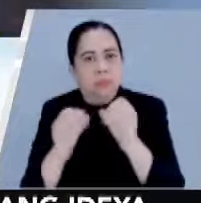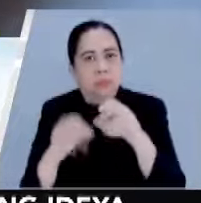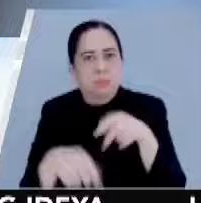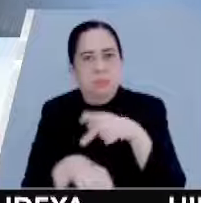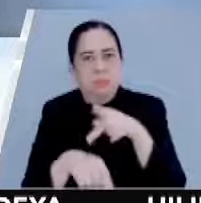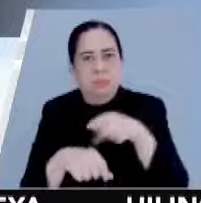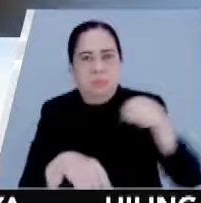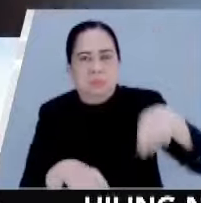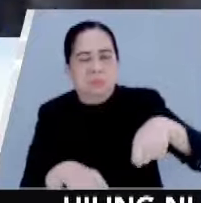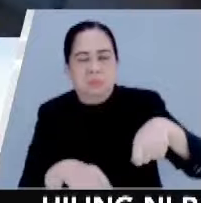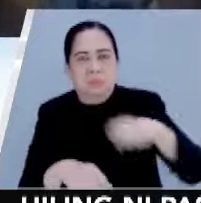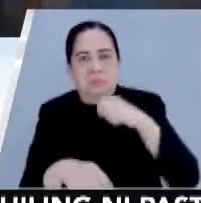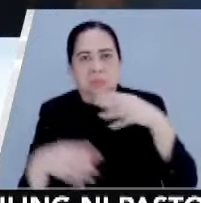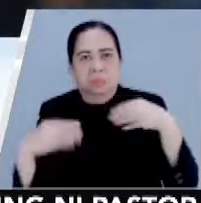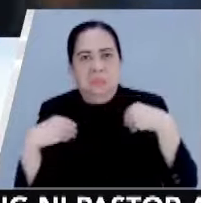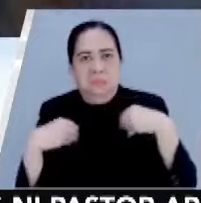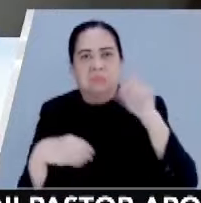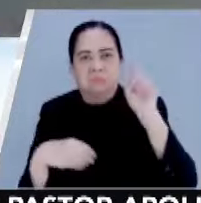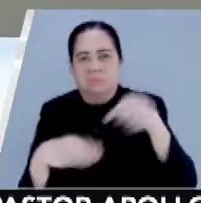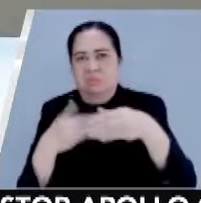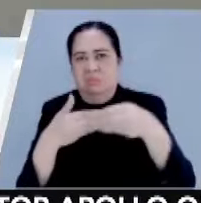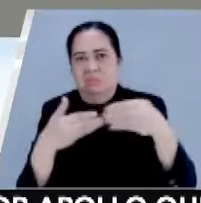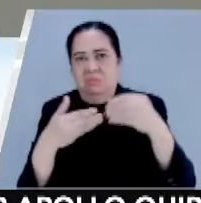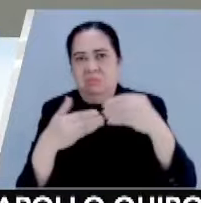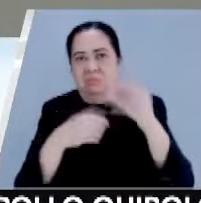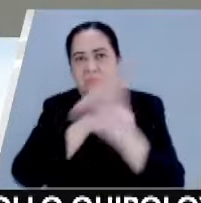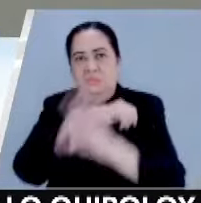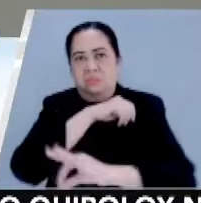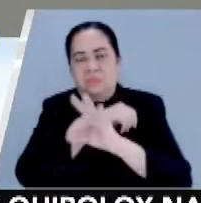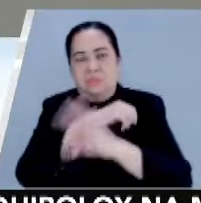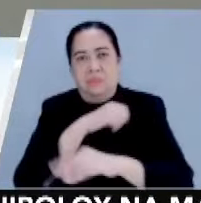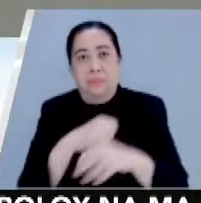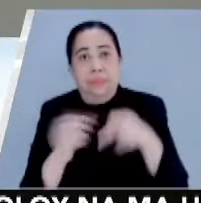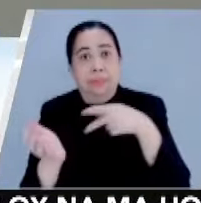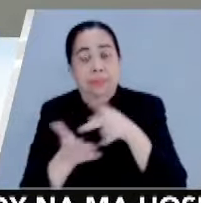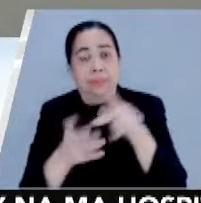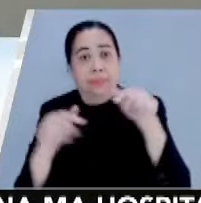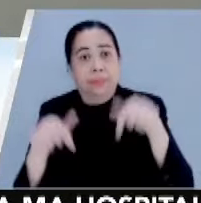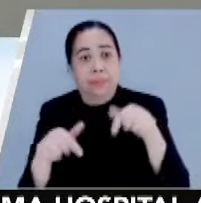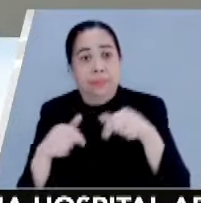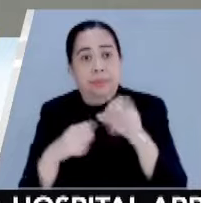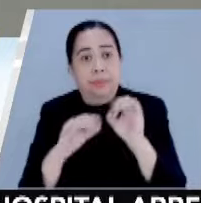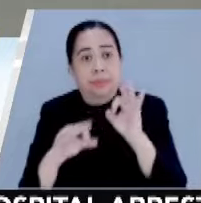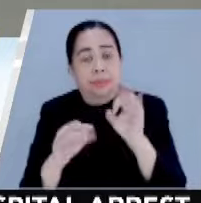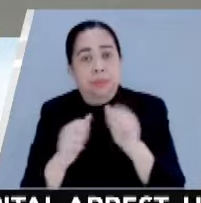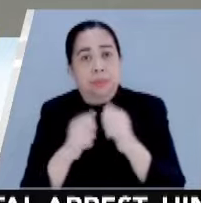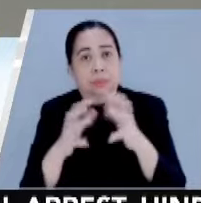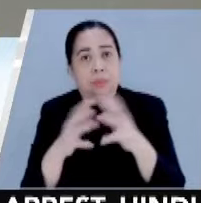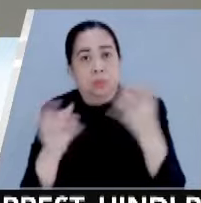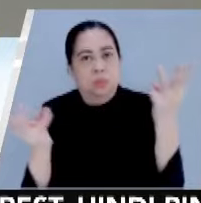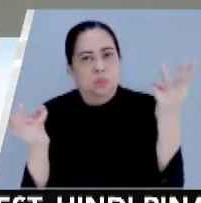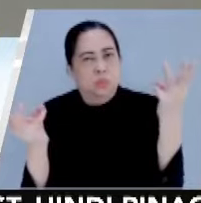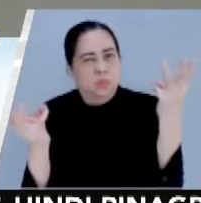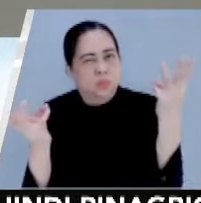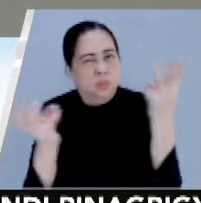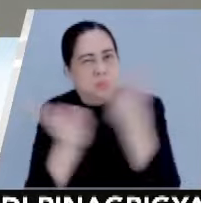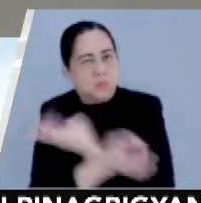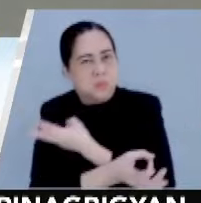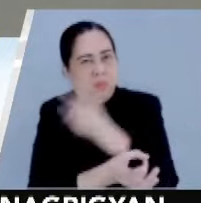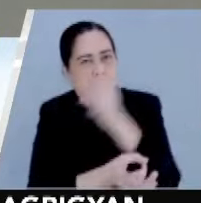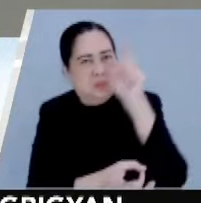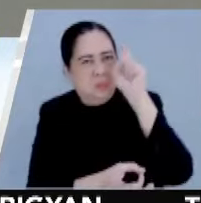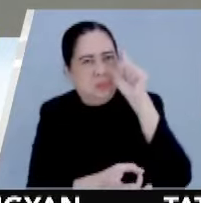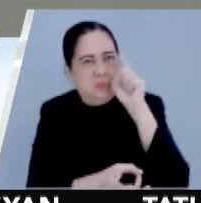gamit. Dollars ang bayad sa kada show. Bali yung bayad po dito ay kung gaano kalala yung sexual activities